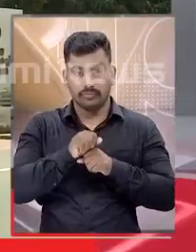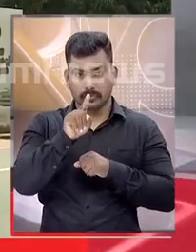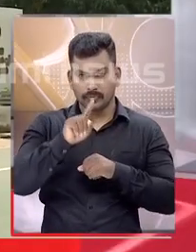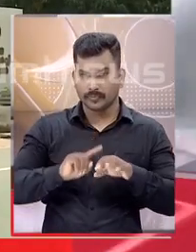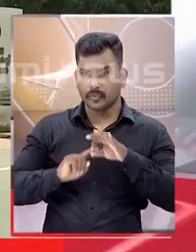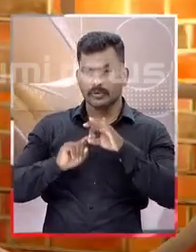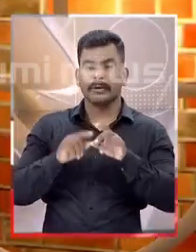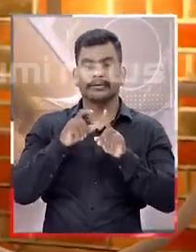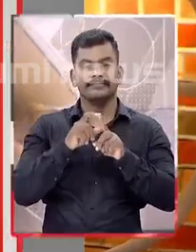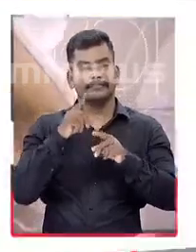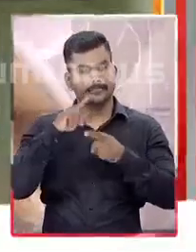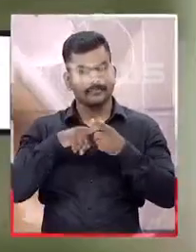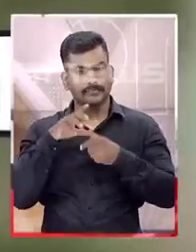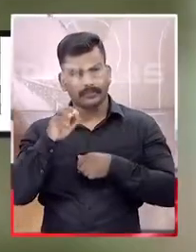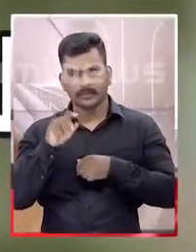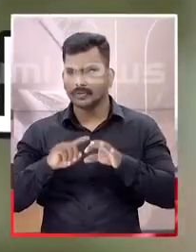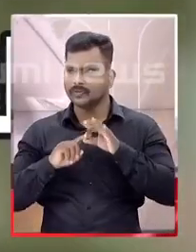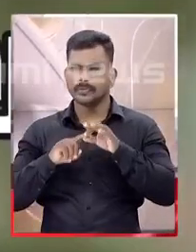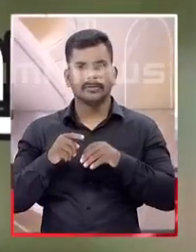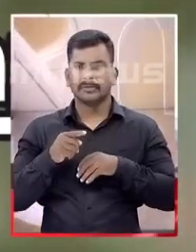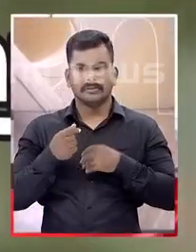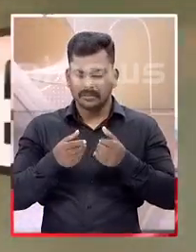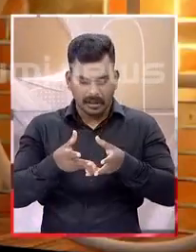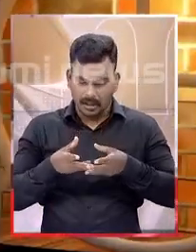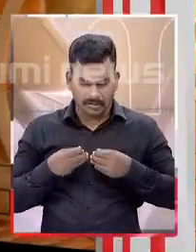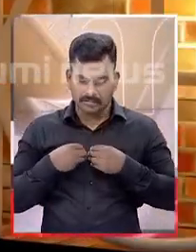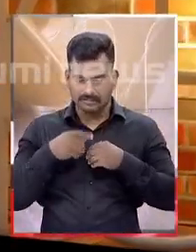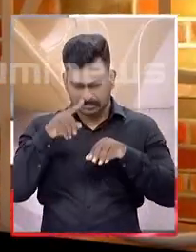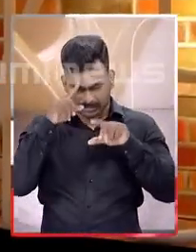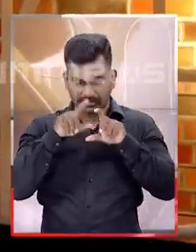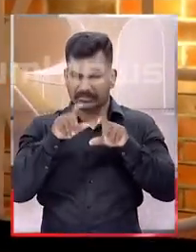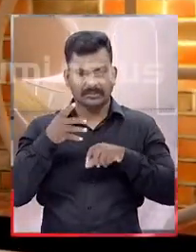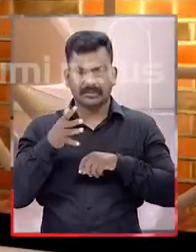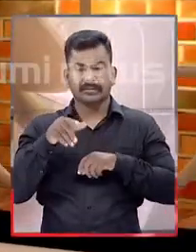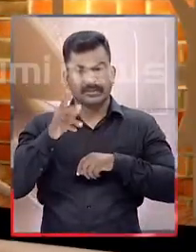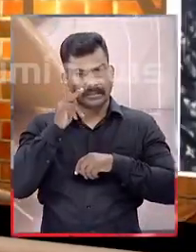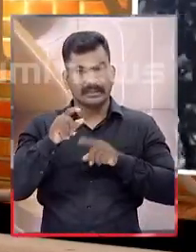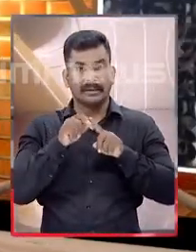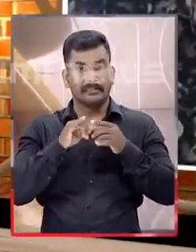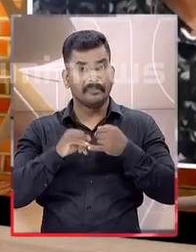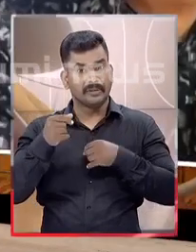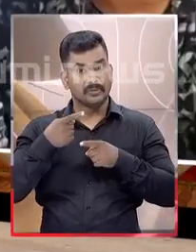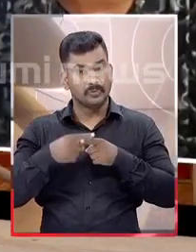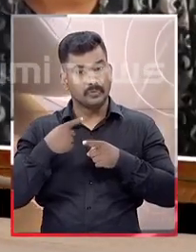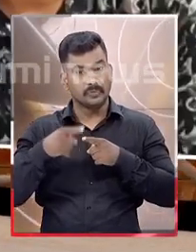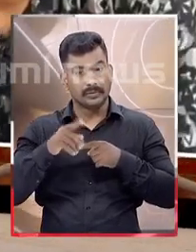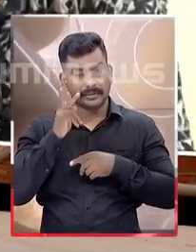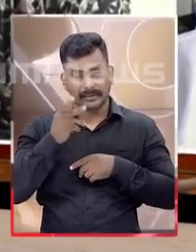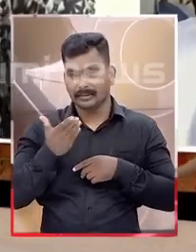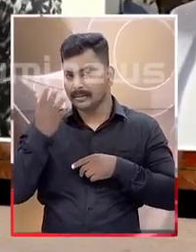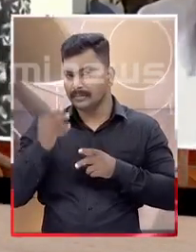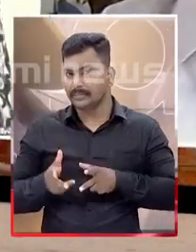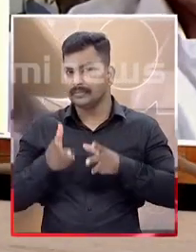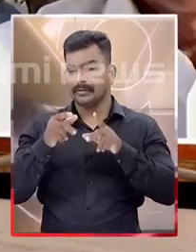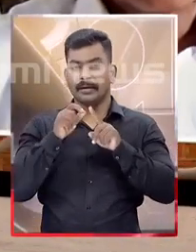മടങ്ങിയെത്തപ്പോൾ ദിജോ കാപ്പനിലേക്ക്, ദിജോ കാപ്പൻ, കണക്കുകളൊന്നും പൊരുത്തപ്പെടുന്നില്ല, പറയുന്നതൊന്നും വ്യക്തമല്ല എന്നുള്ള കാര്യം നമ്മുടെ മുന്നിലുണ്ട്. ഇങ്ങനെ ഒരു സംവിധാനത്തെ, കാരണം ഇത് ഞാൻ നേരത്തെ